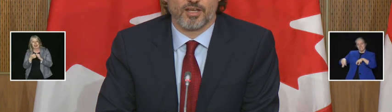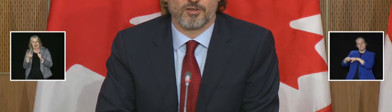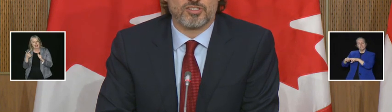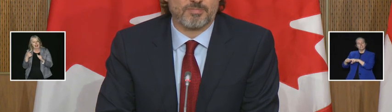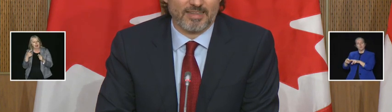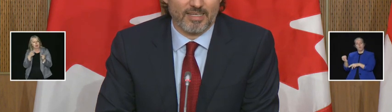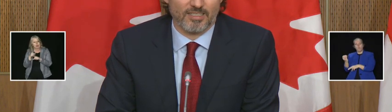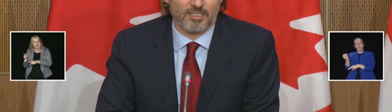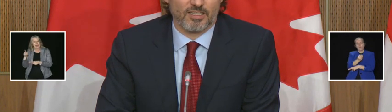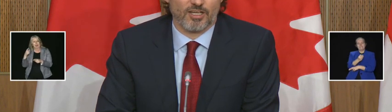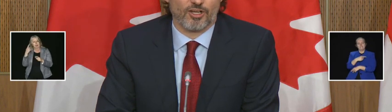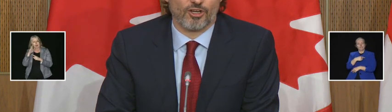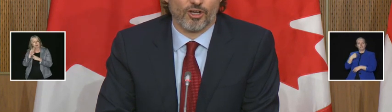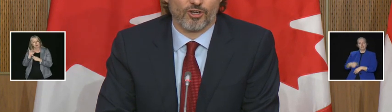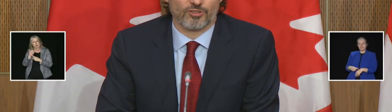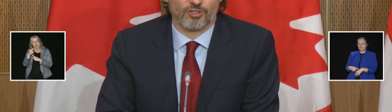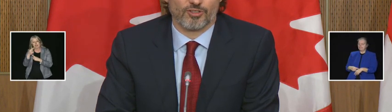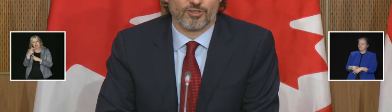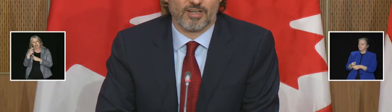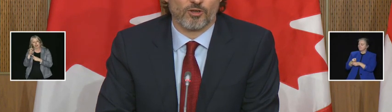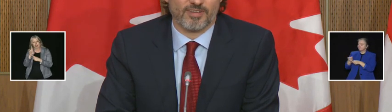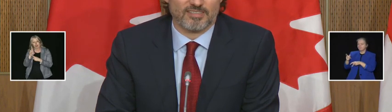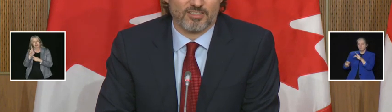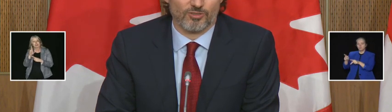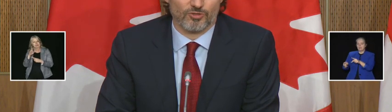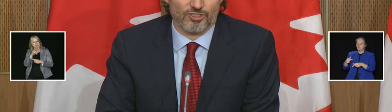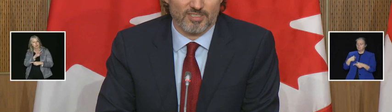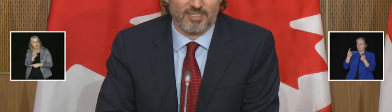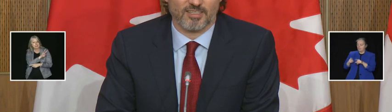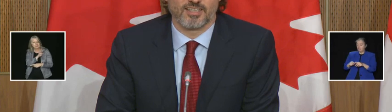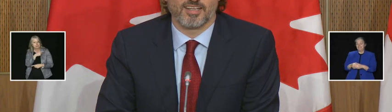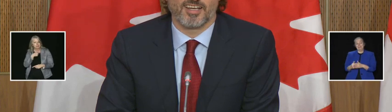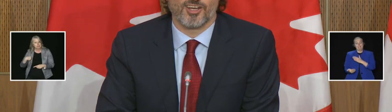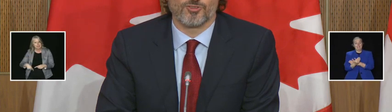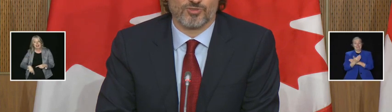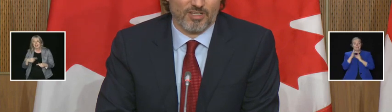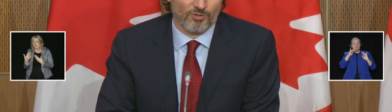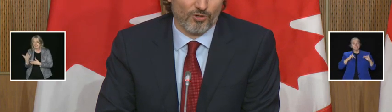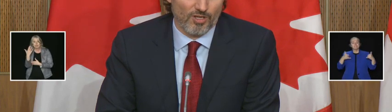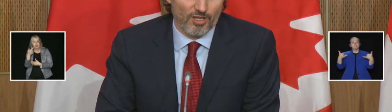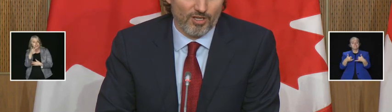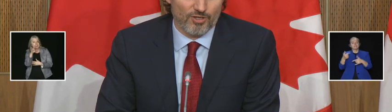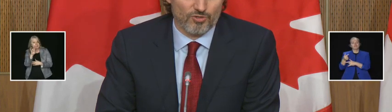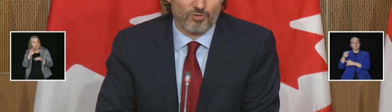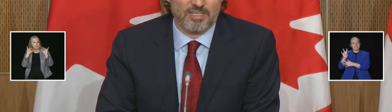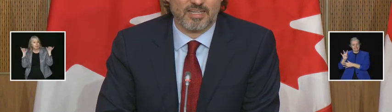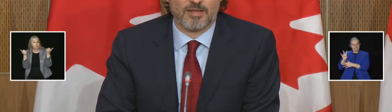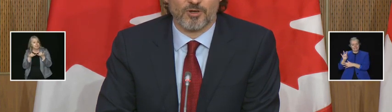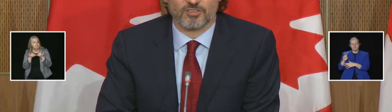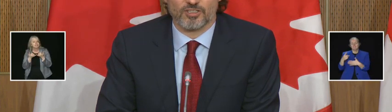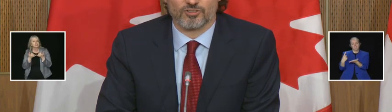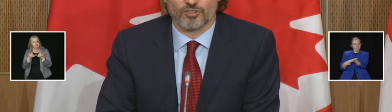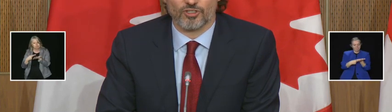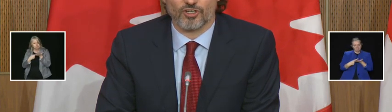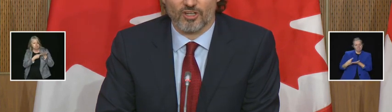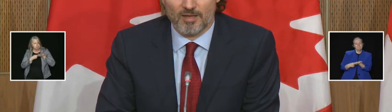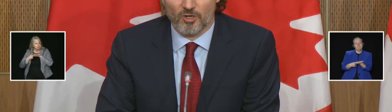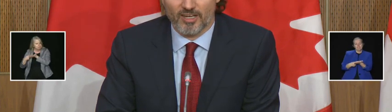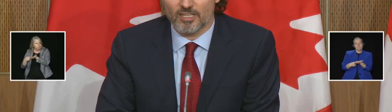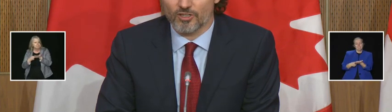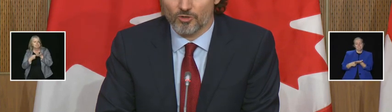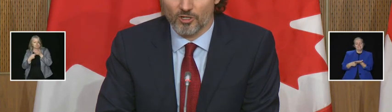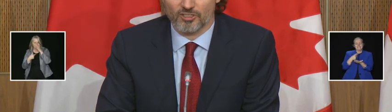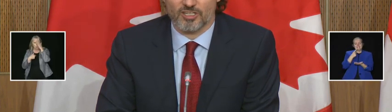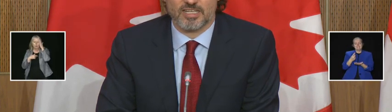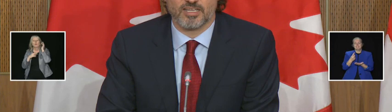ce matin lors de la conversation du g7 nous avons souligné l'importance de collaborer